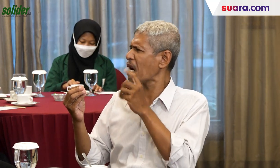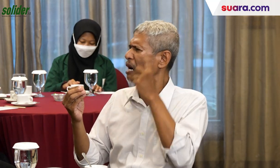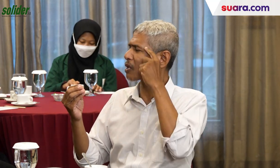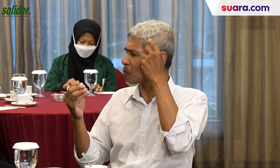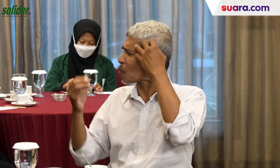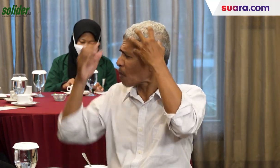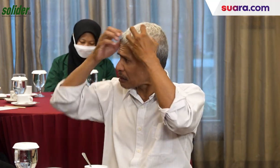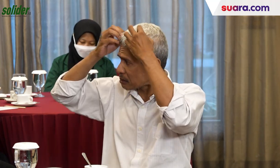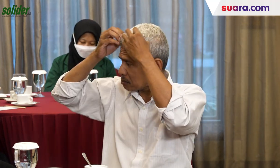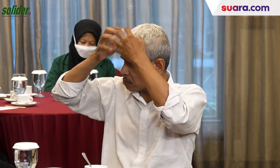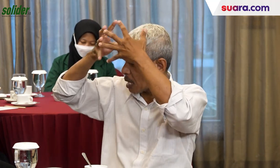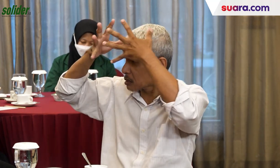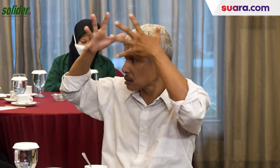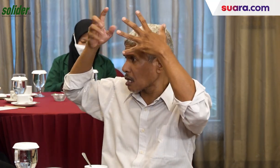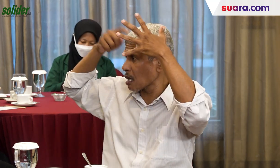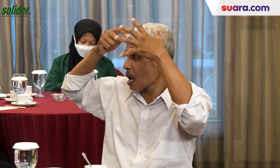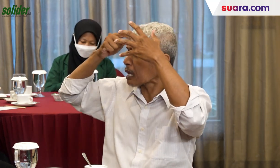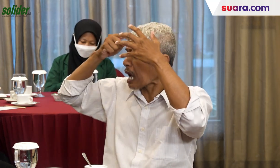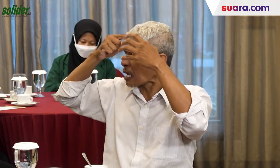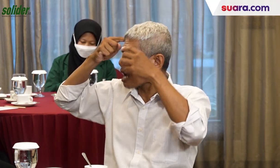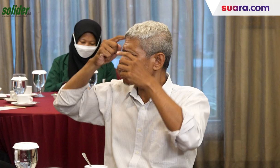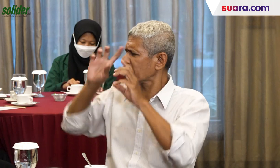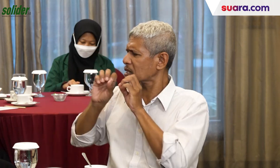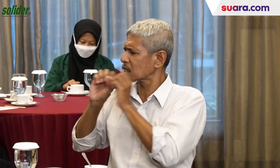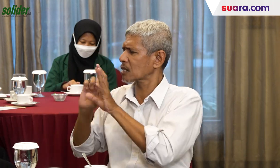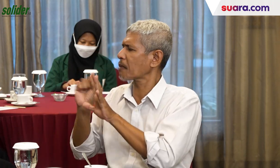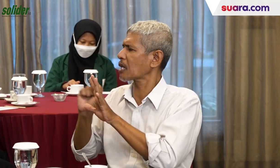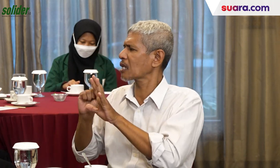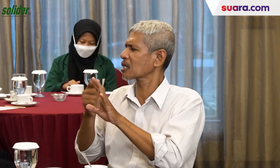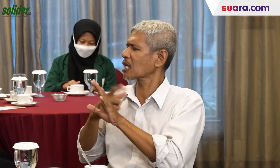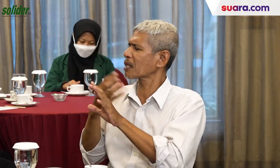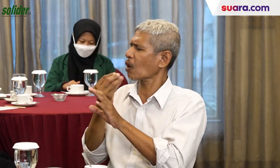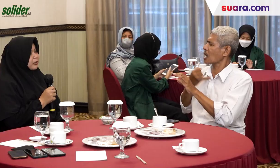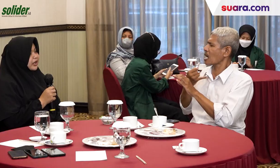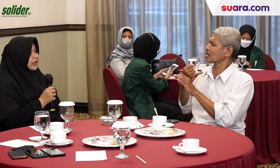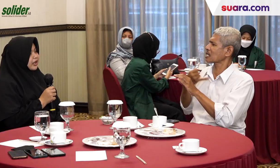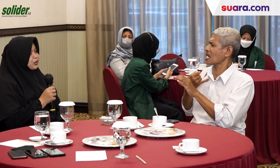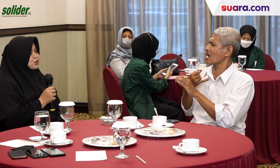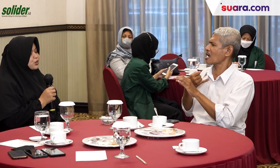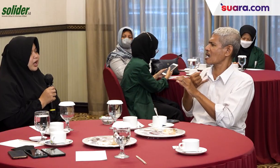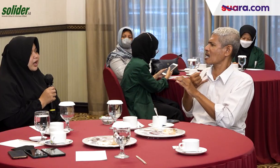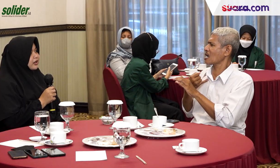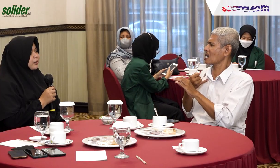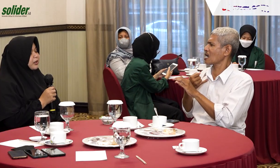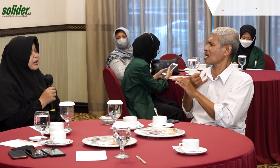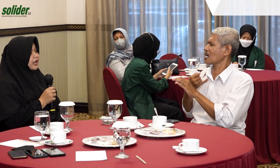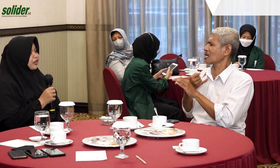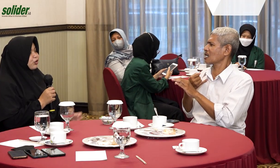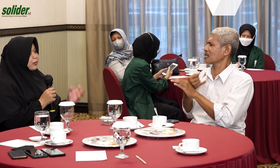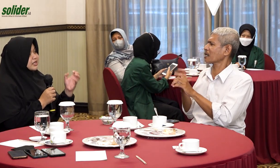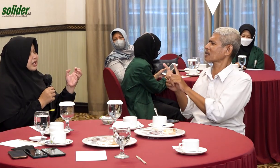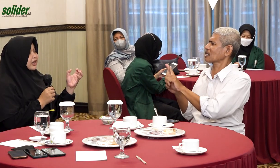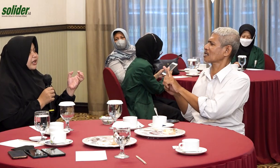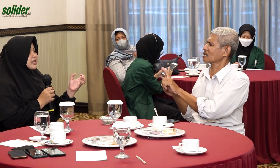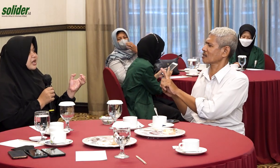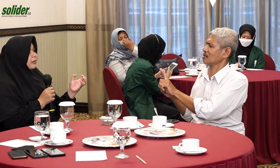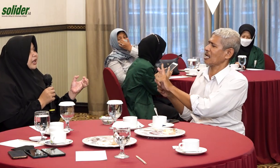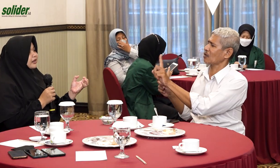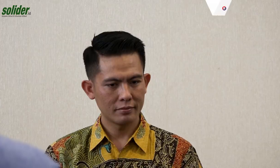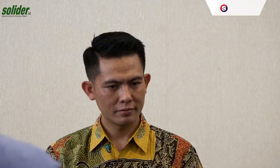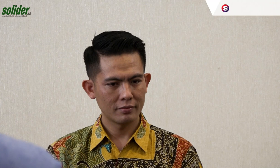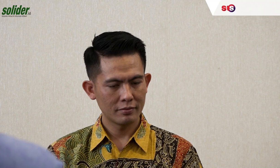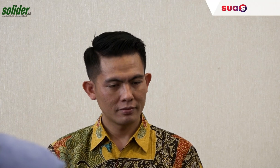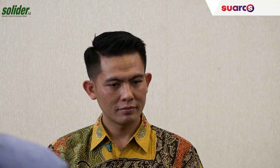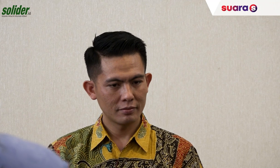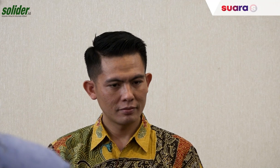mengungkapkan Apa isi pikirannya terhadap penerjemah dengar sebenarnya dalam pikiran mereka itu sudah ada berbagai informasi yang ingin